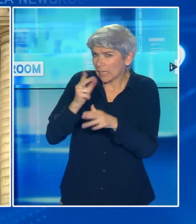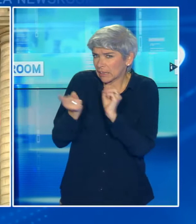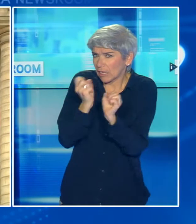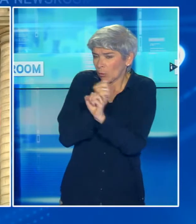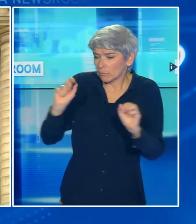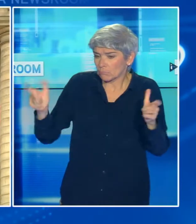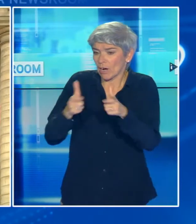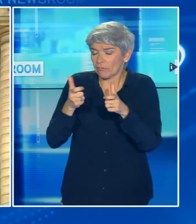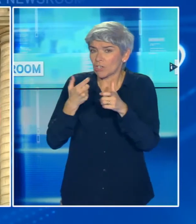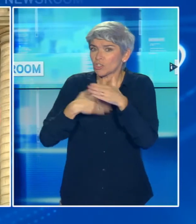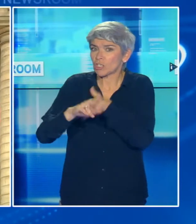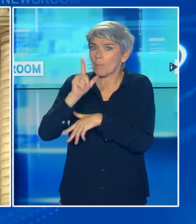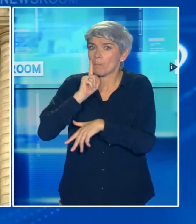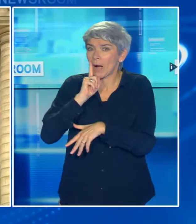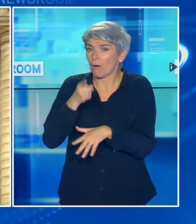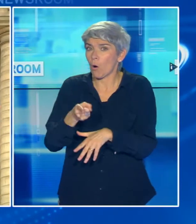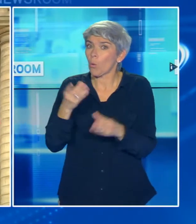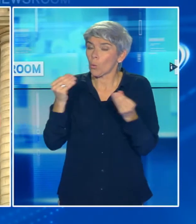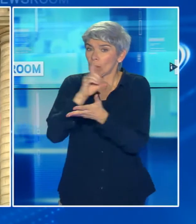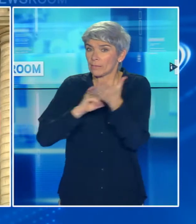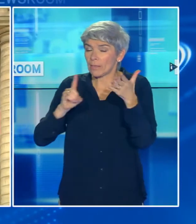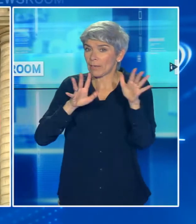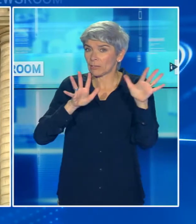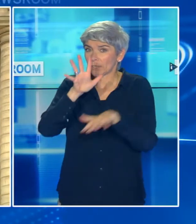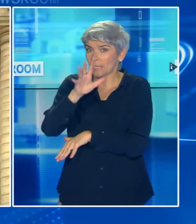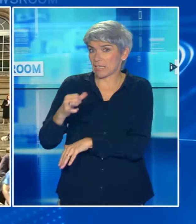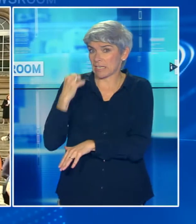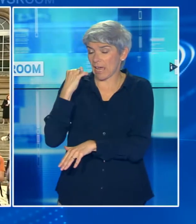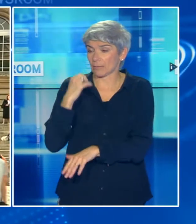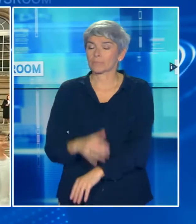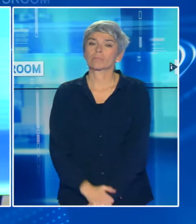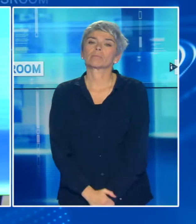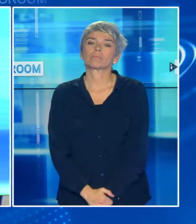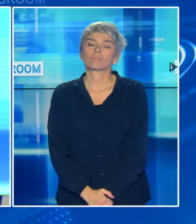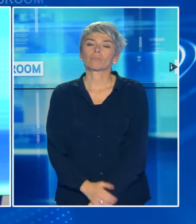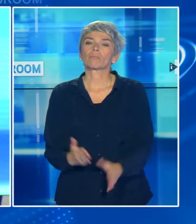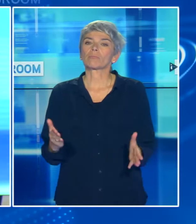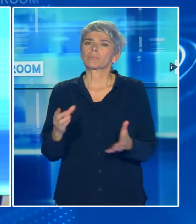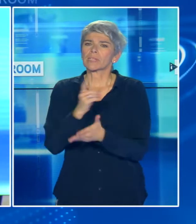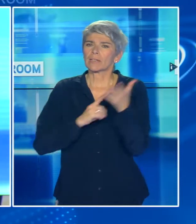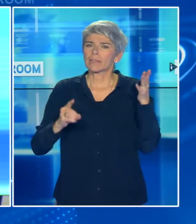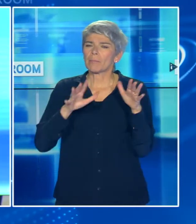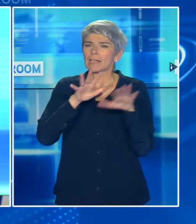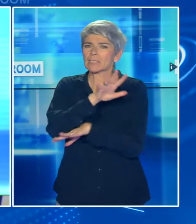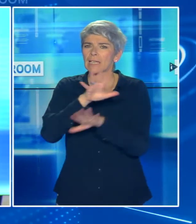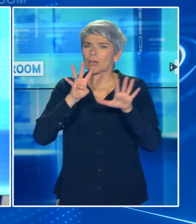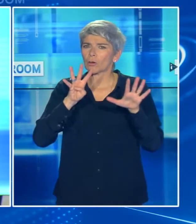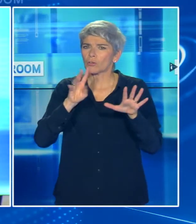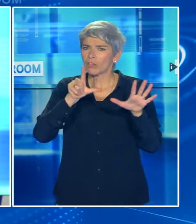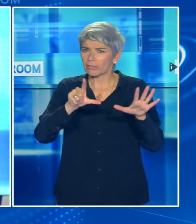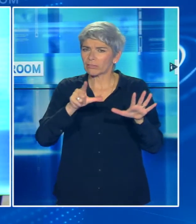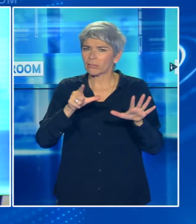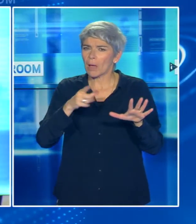a été interpellé chez ses parents à Daumont, dans le Val d'Oise, hier. En Moselle, à présent, le maire